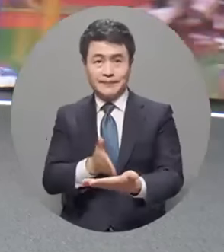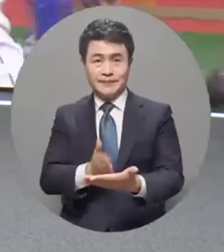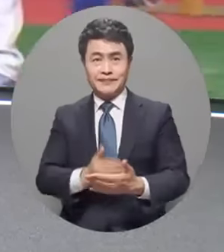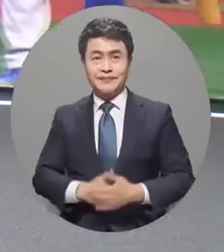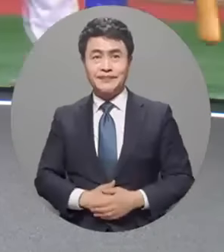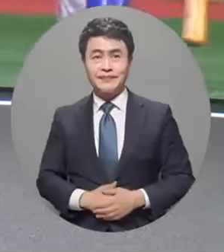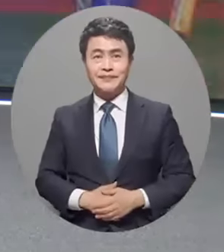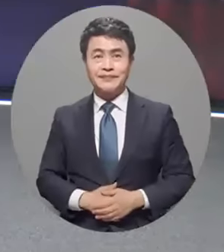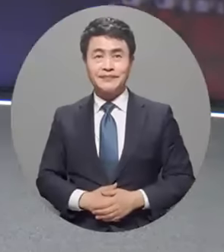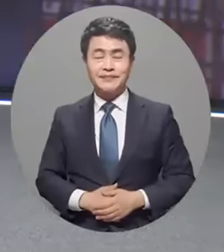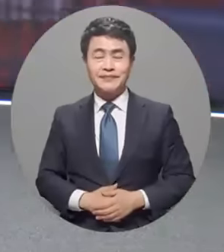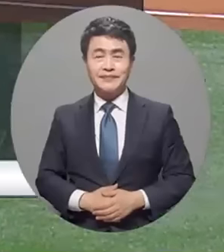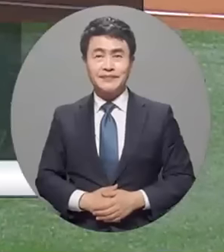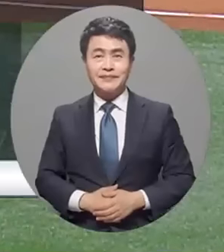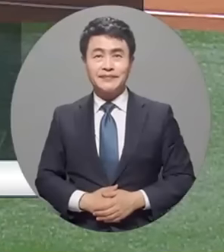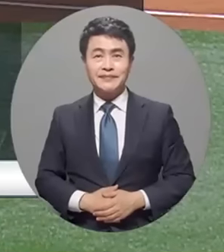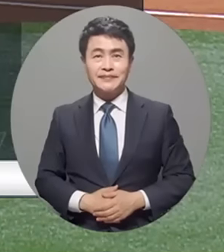보도합니다.